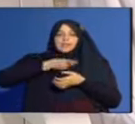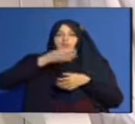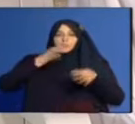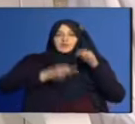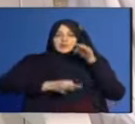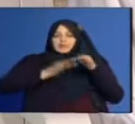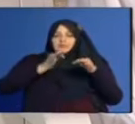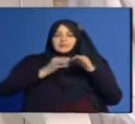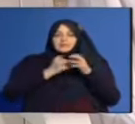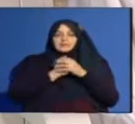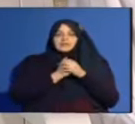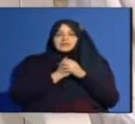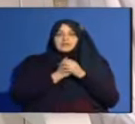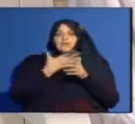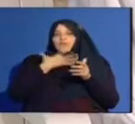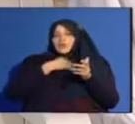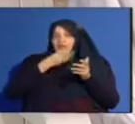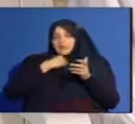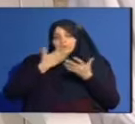بالمحاكم